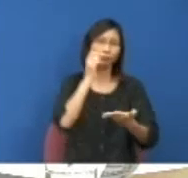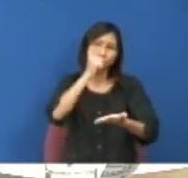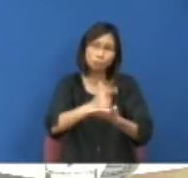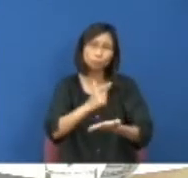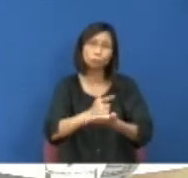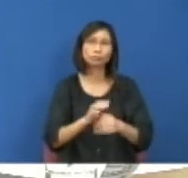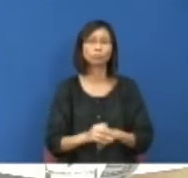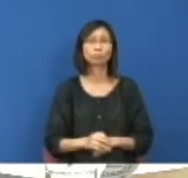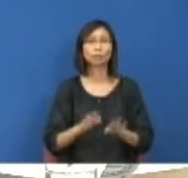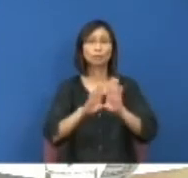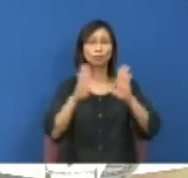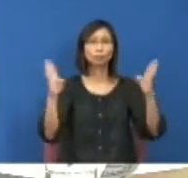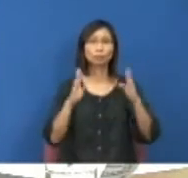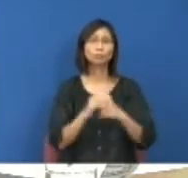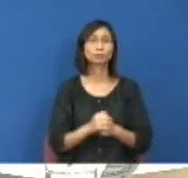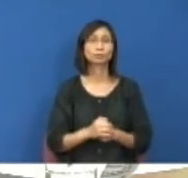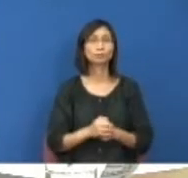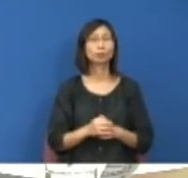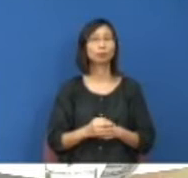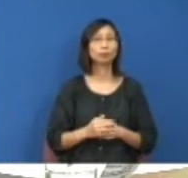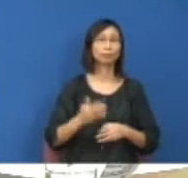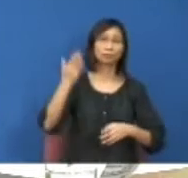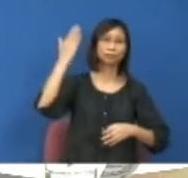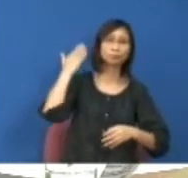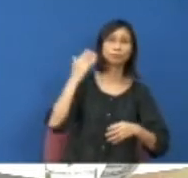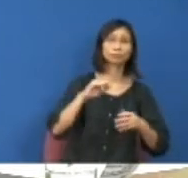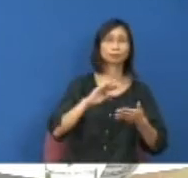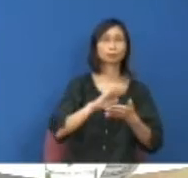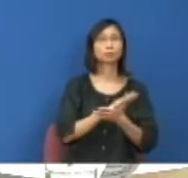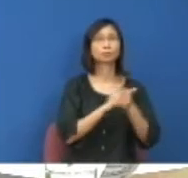自於這個16世紀開始的社會的